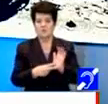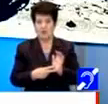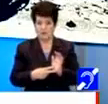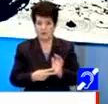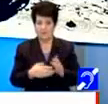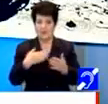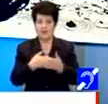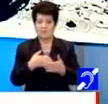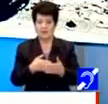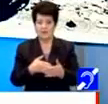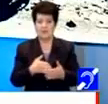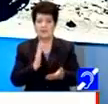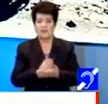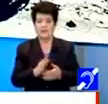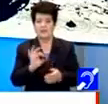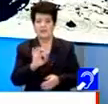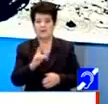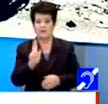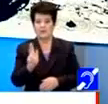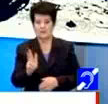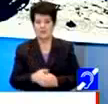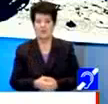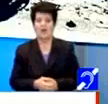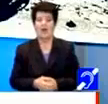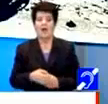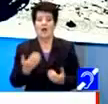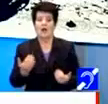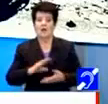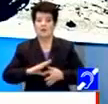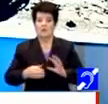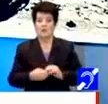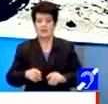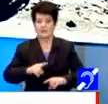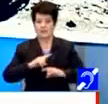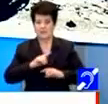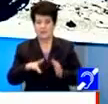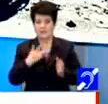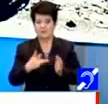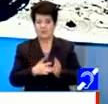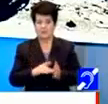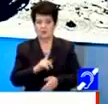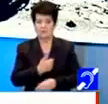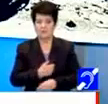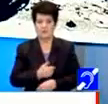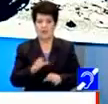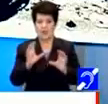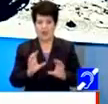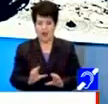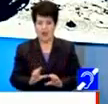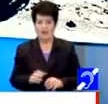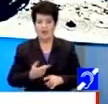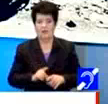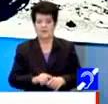ce limita maximă admisă este de 0,30. Acestea sunt rezultatele finale ale Centrului de Medicină Legală.